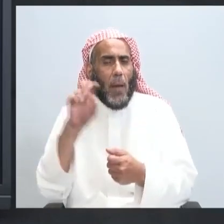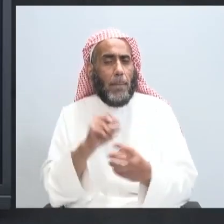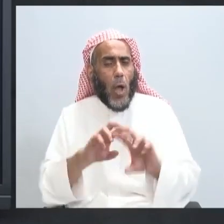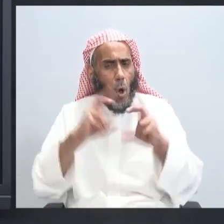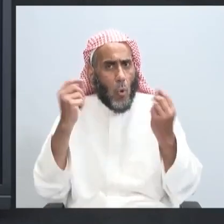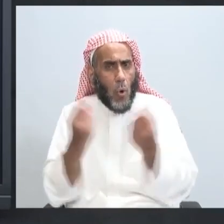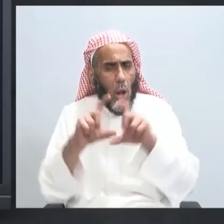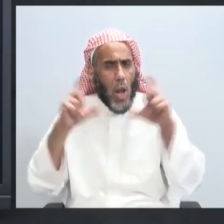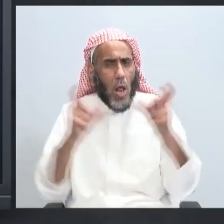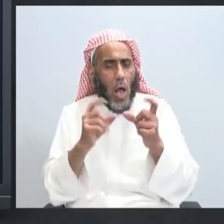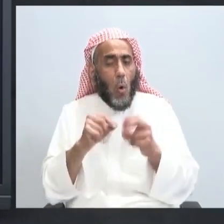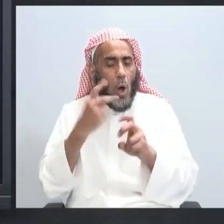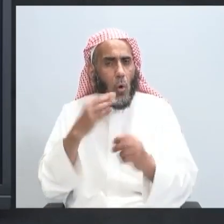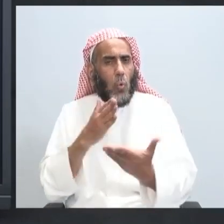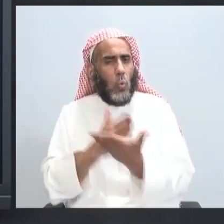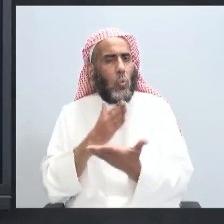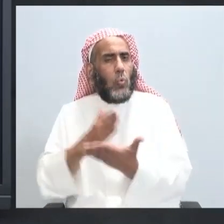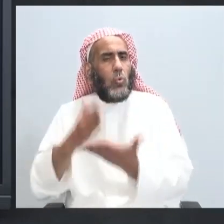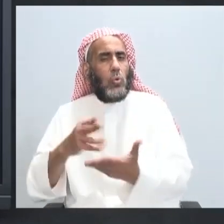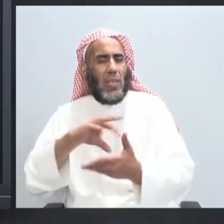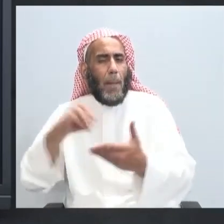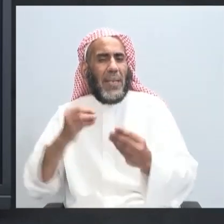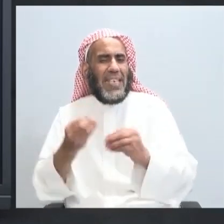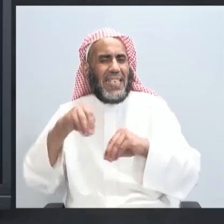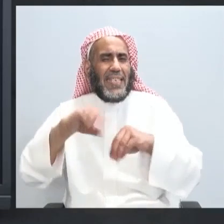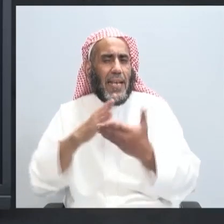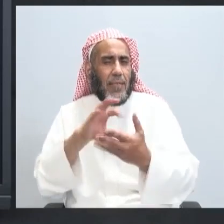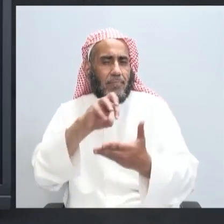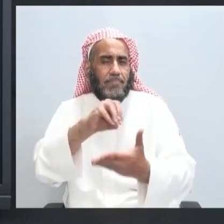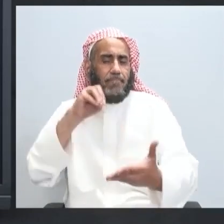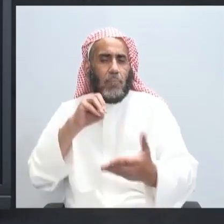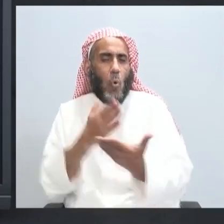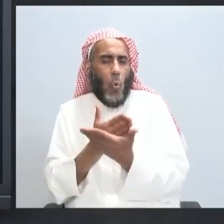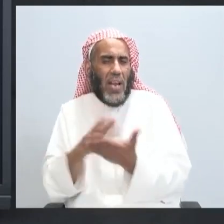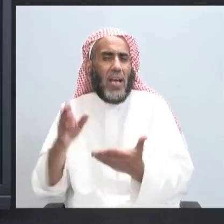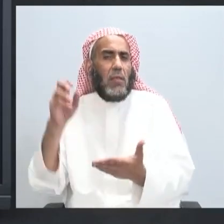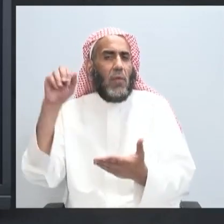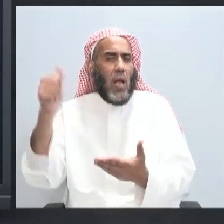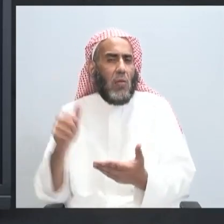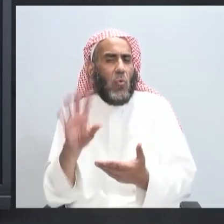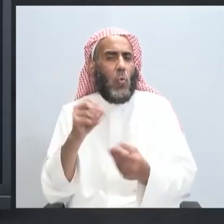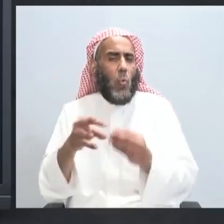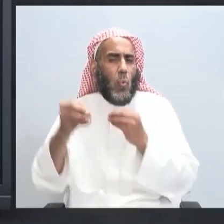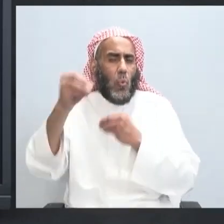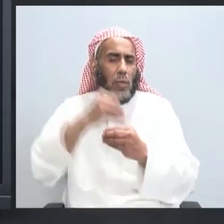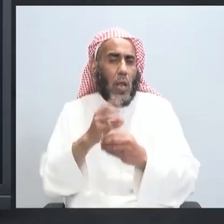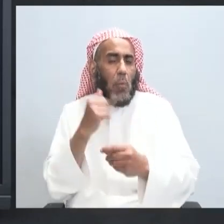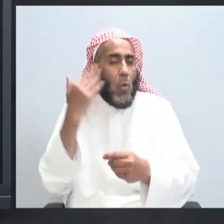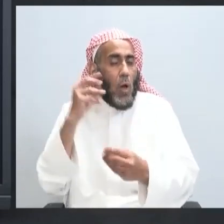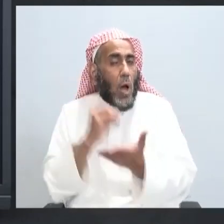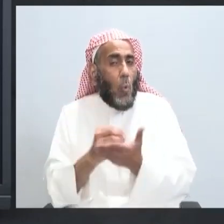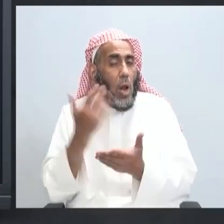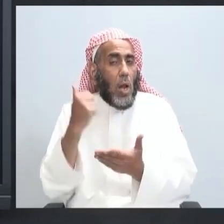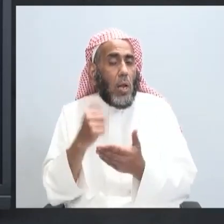ككل ام انني اجرد مثلا من من الزيادات وان احذف الالف واللام رد المحذوف كما عرفنا ايضا